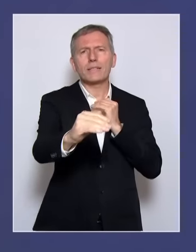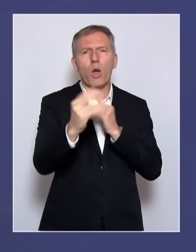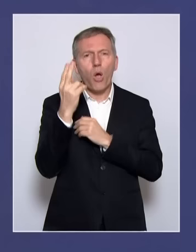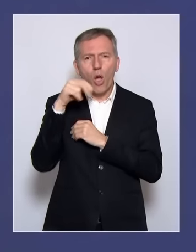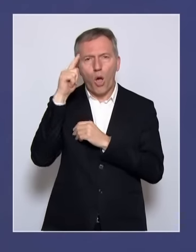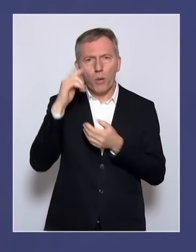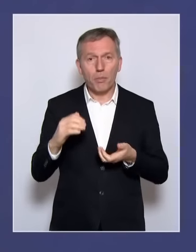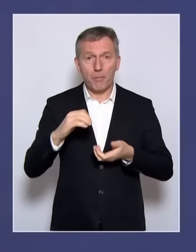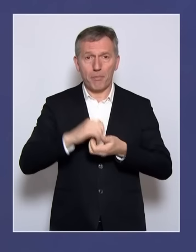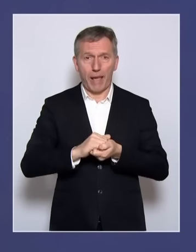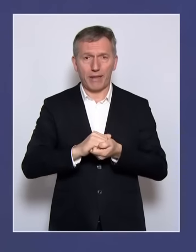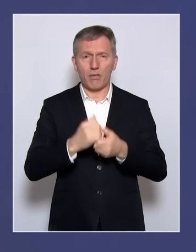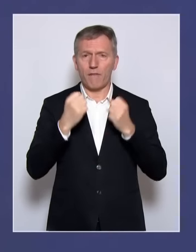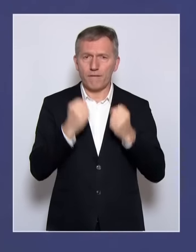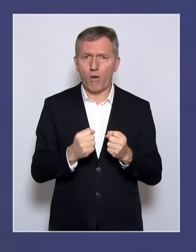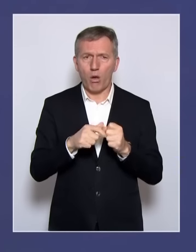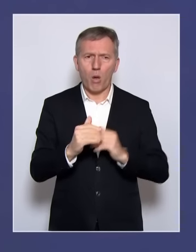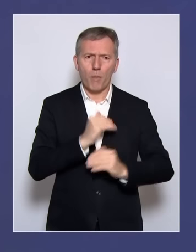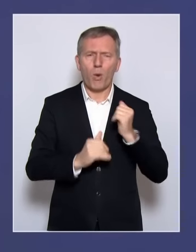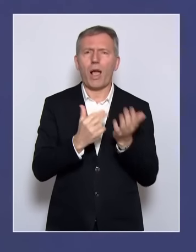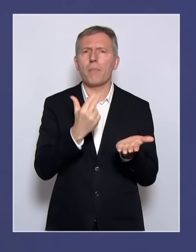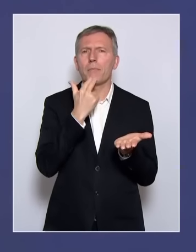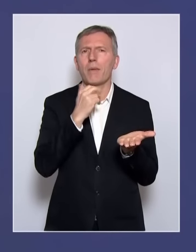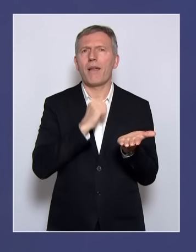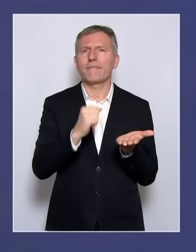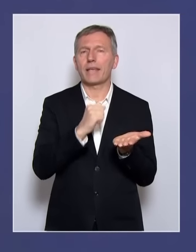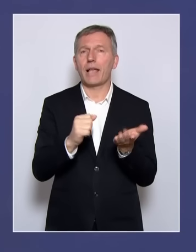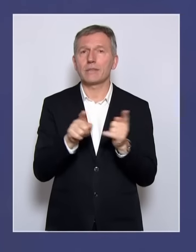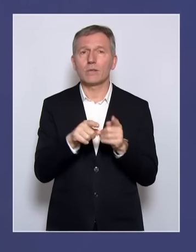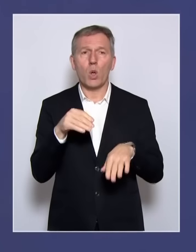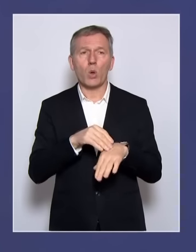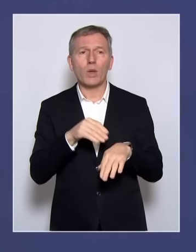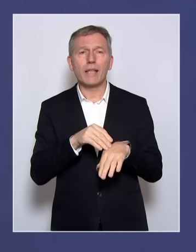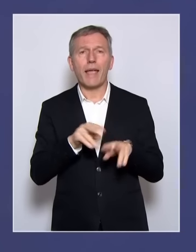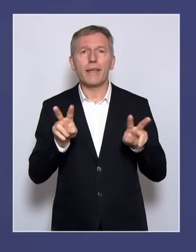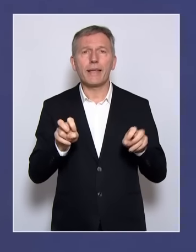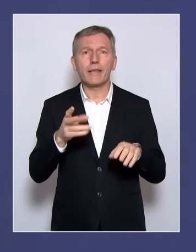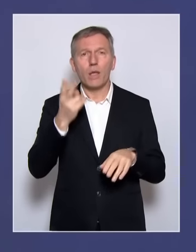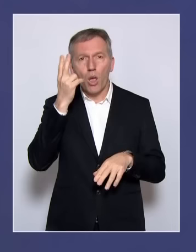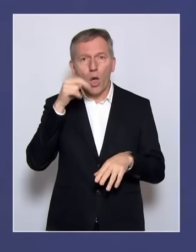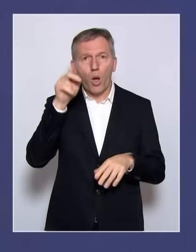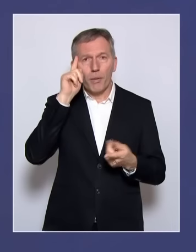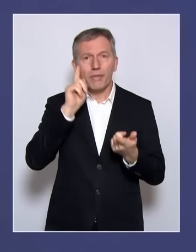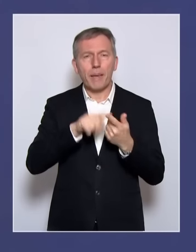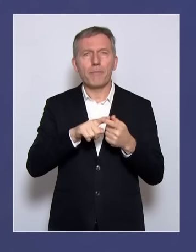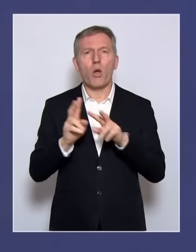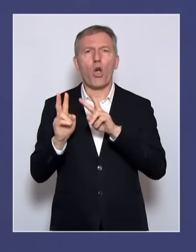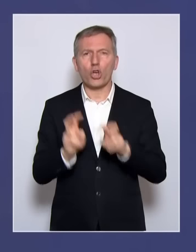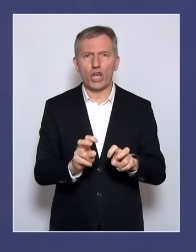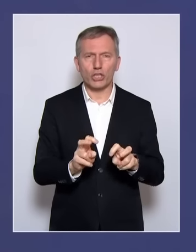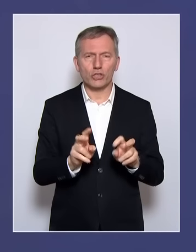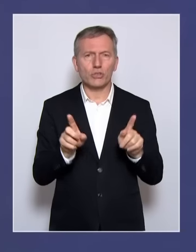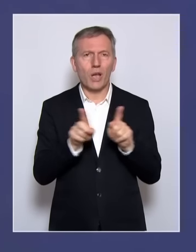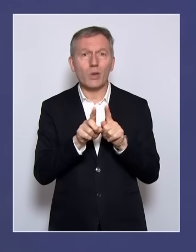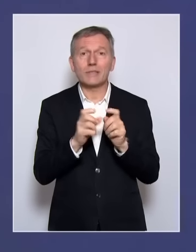renforcé en se concentrant sur les programmes les plus efficaces, notamment le Conseil européen de la recherche. Changer de paradigme dans le domaine, c'est